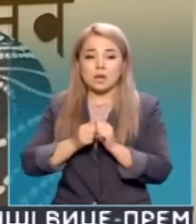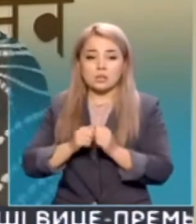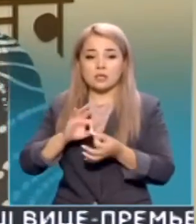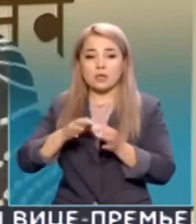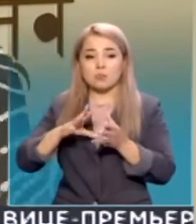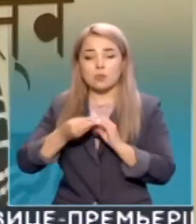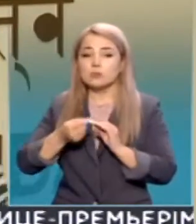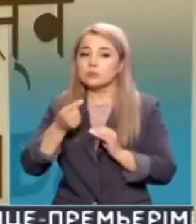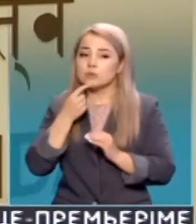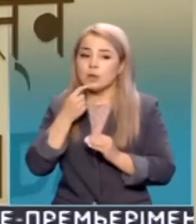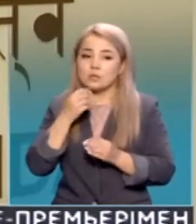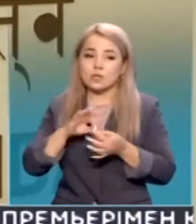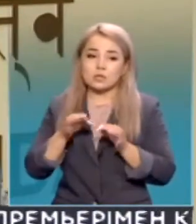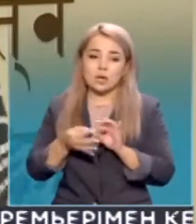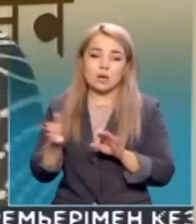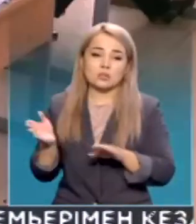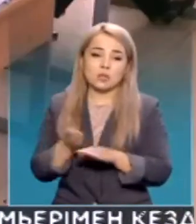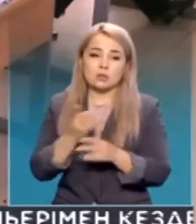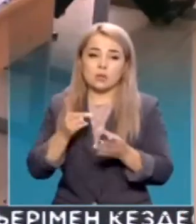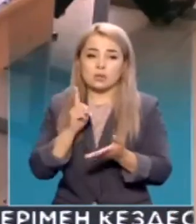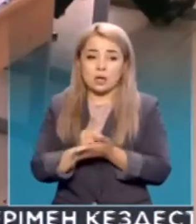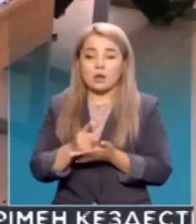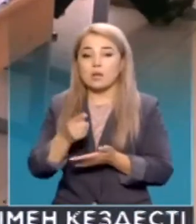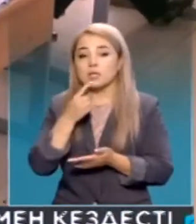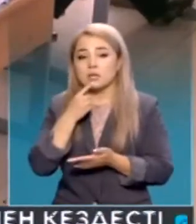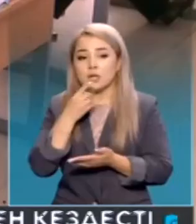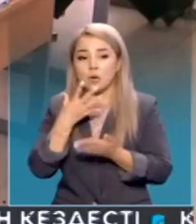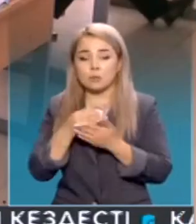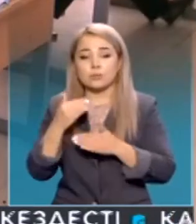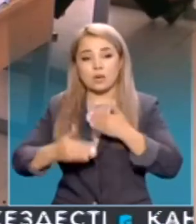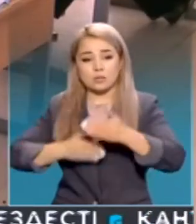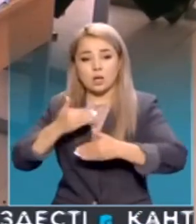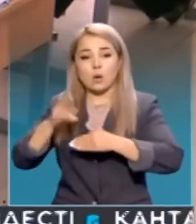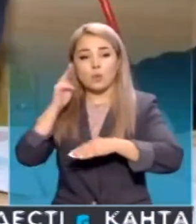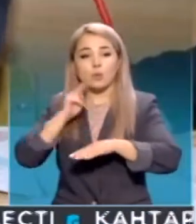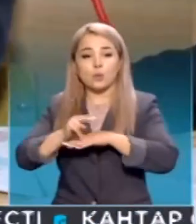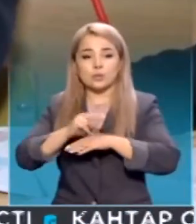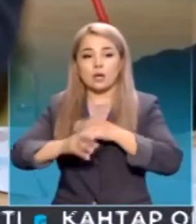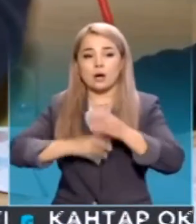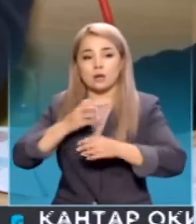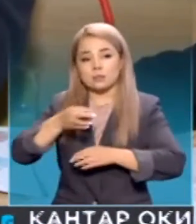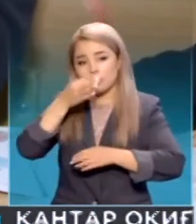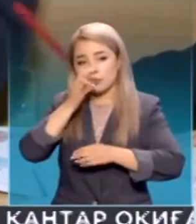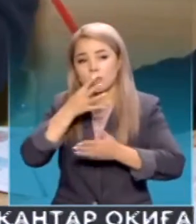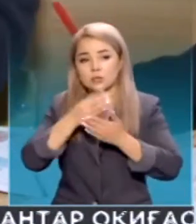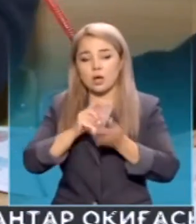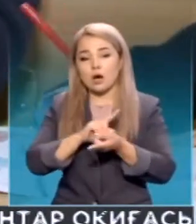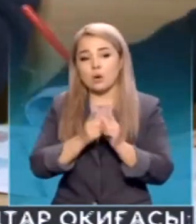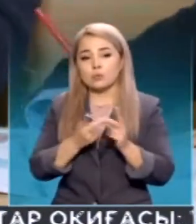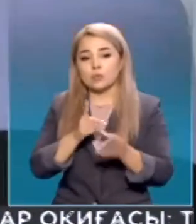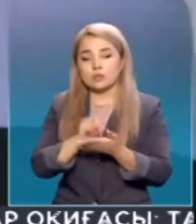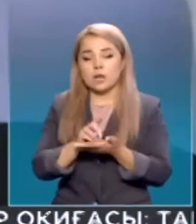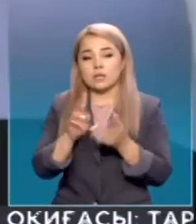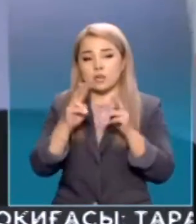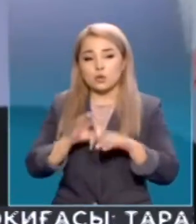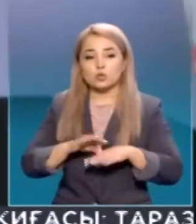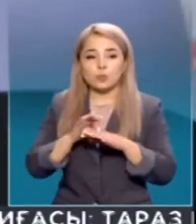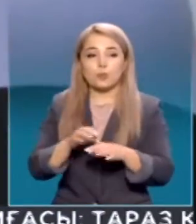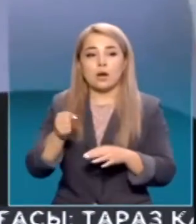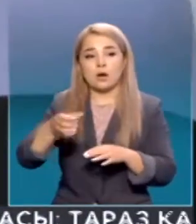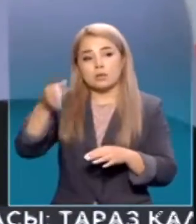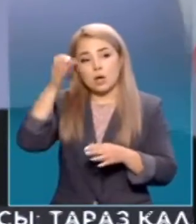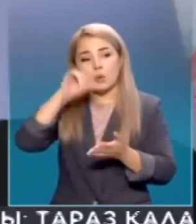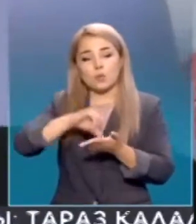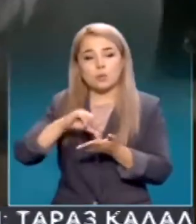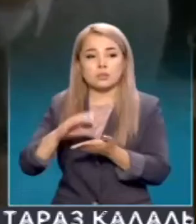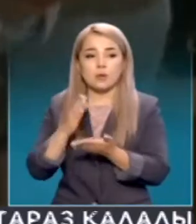сияқты дүниелерді алып тастаған дұрыс. Тілді сатылап оқыту әдістемесі әлемдік тәжірибелерге сәйкес ауыстырылды дейді зерттеу жүргізген академия